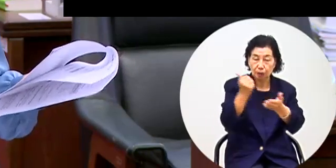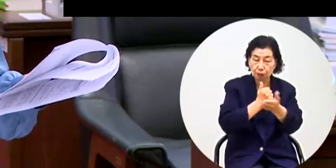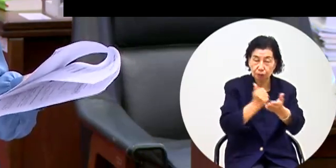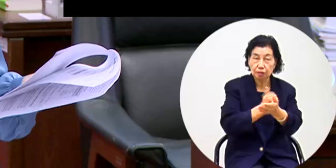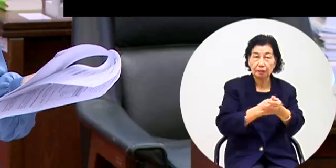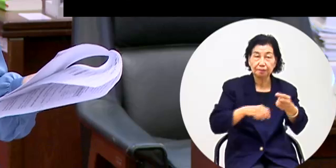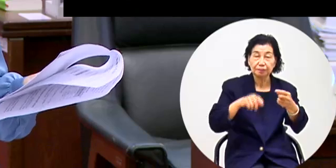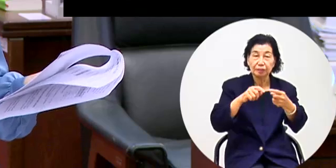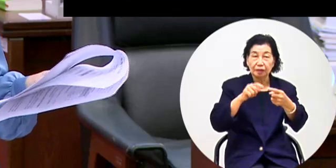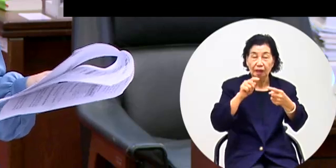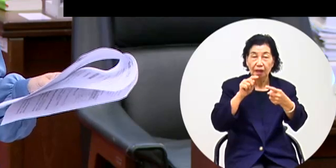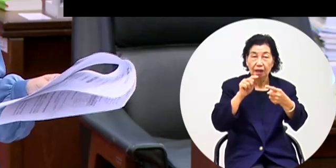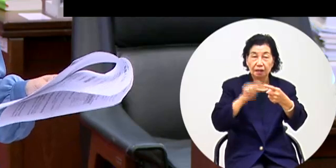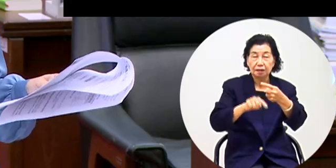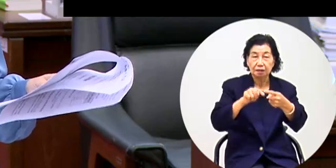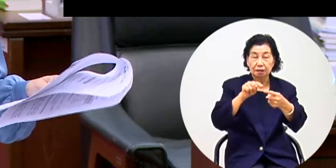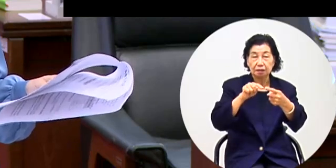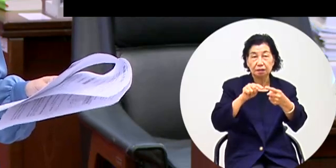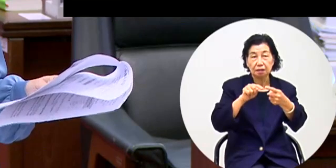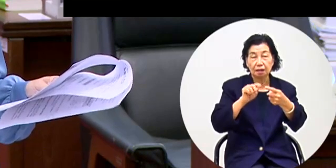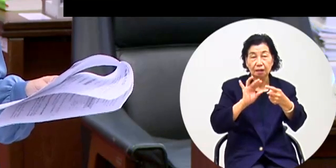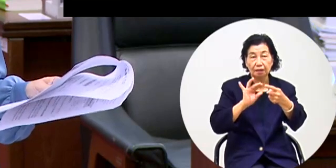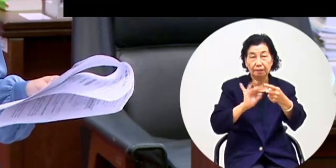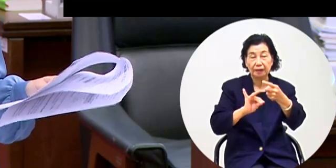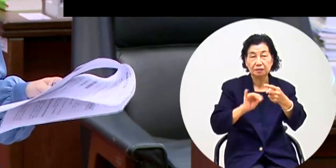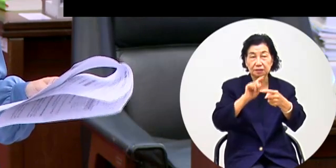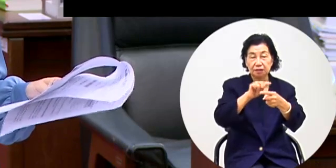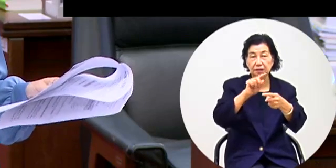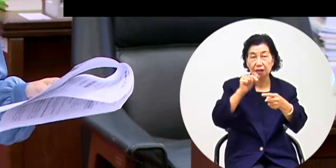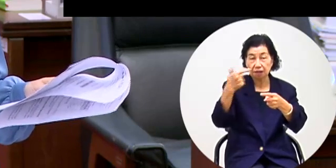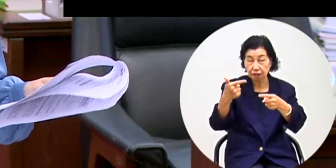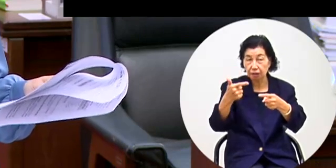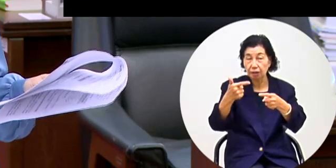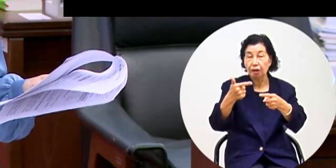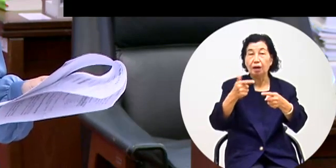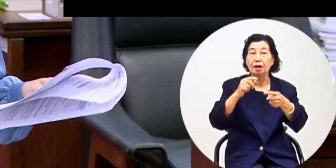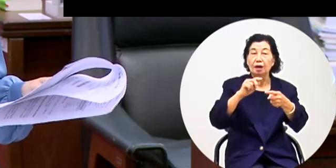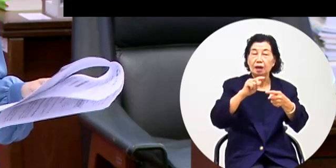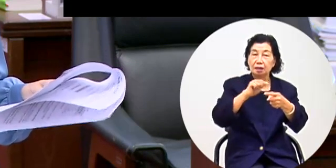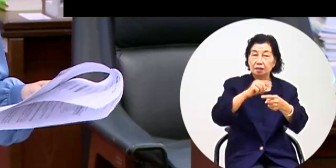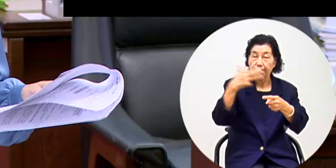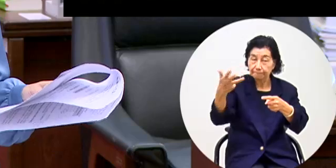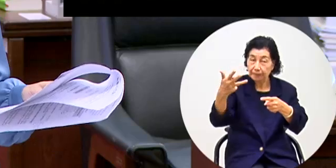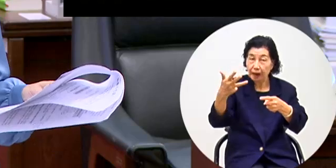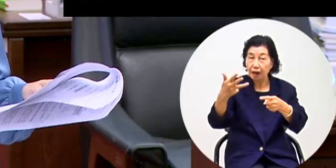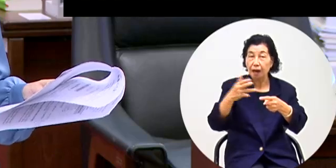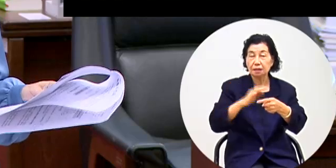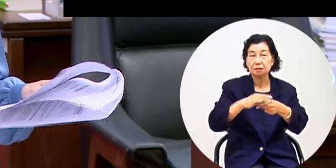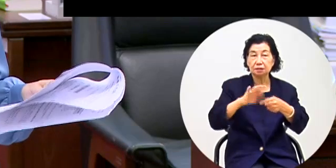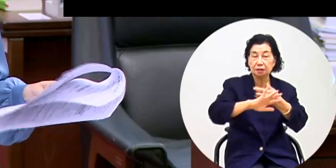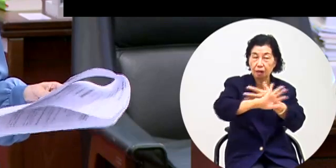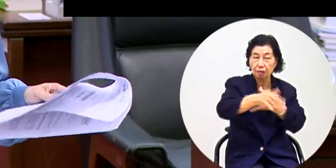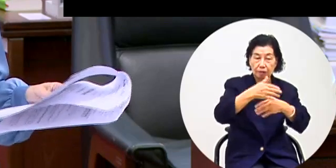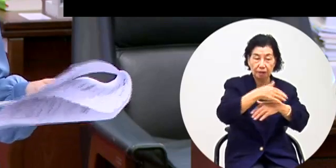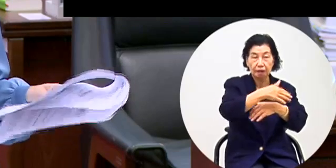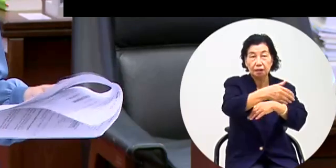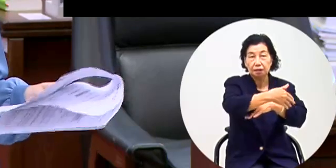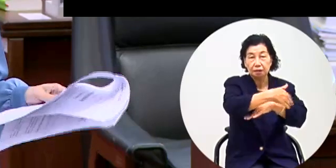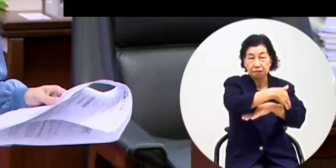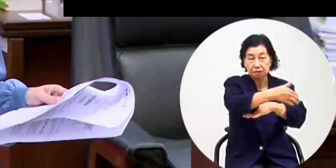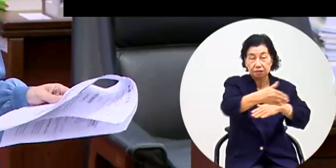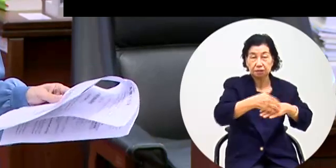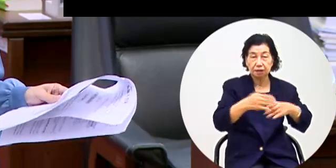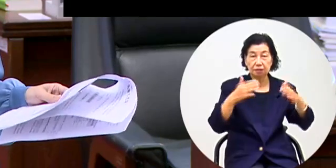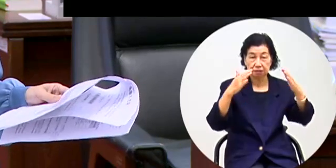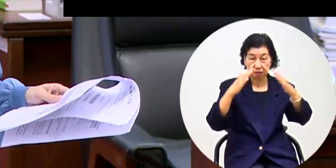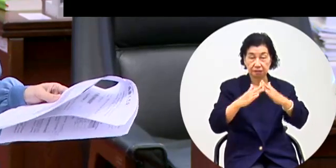市。要用这样子，我觉得这个计划我是赞成的，因为长期以来啊，他也不过就是今年